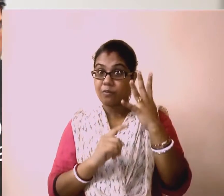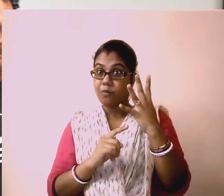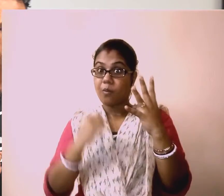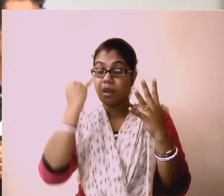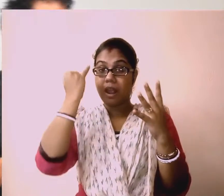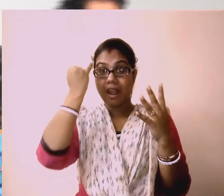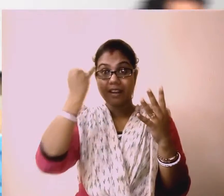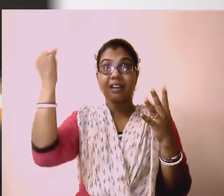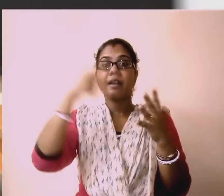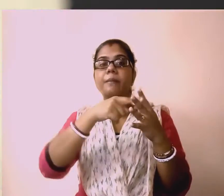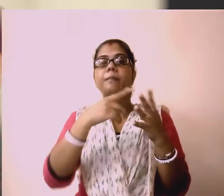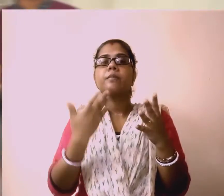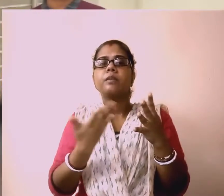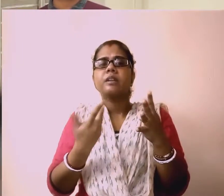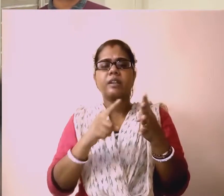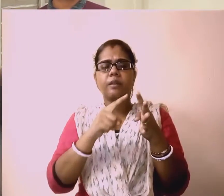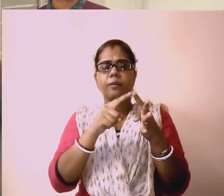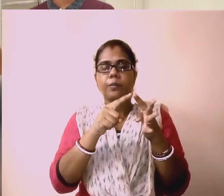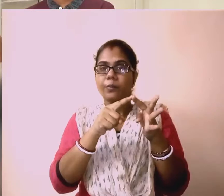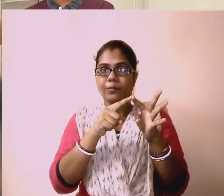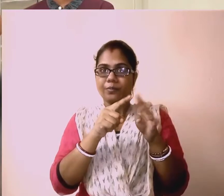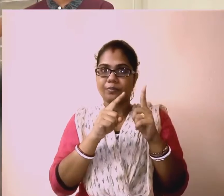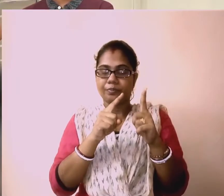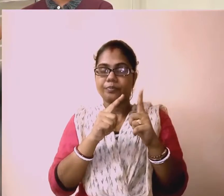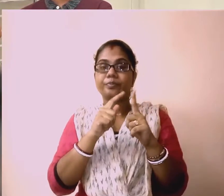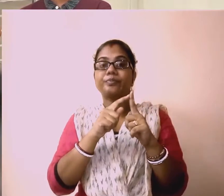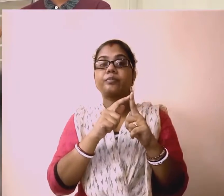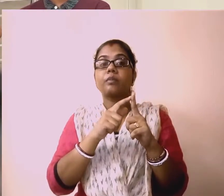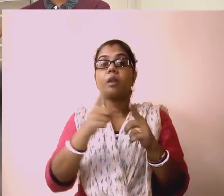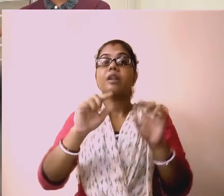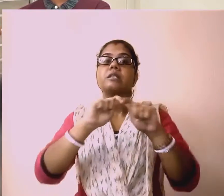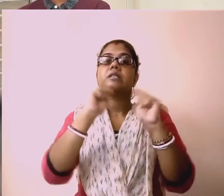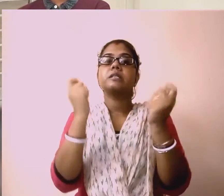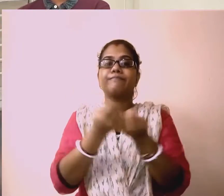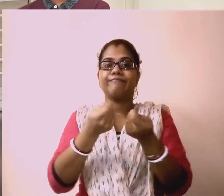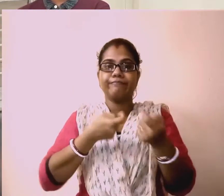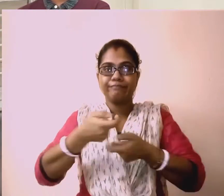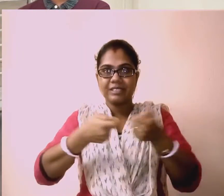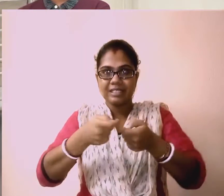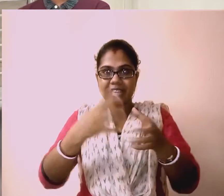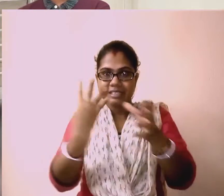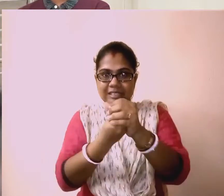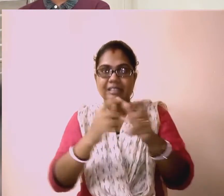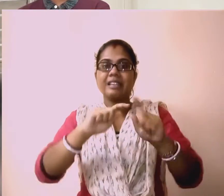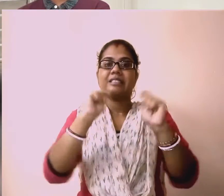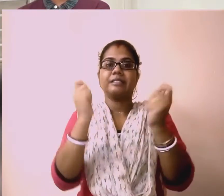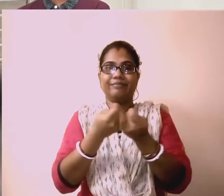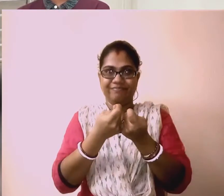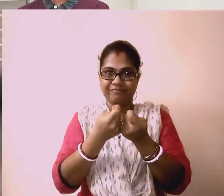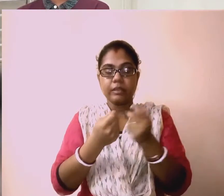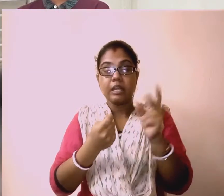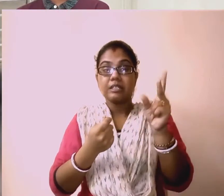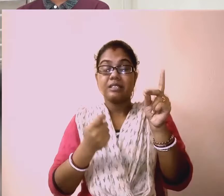These four pillars, इसको आप एक graph की तरह समझिए, जो आपके top left side पर है, वो आपकी team